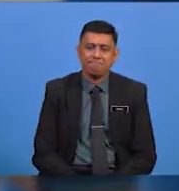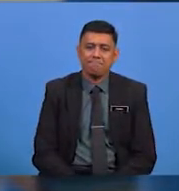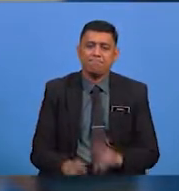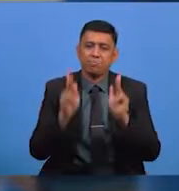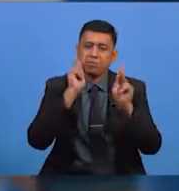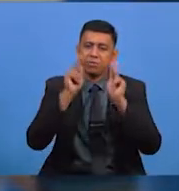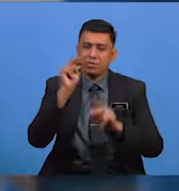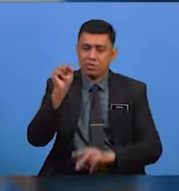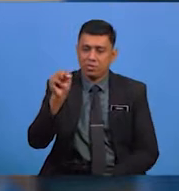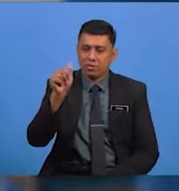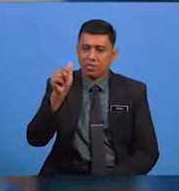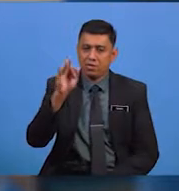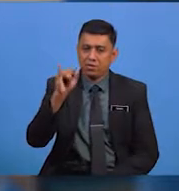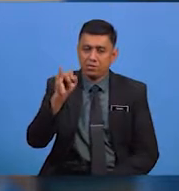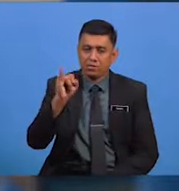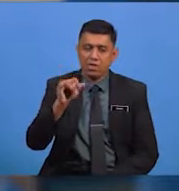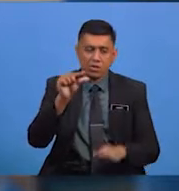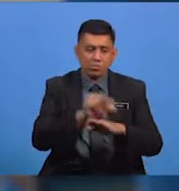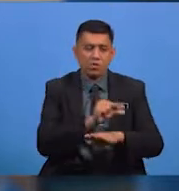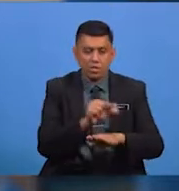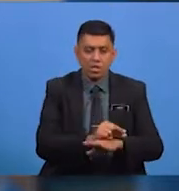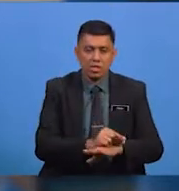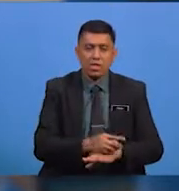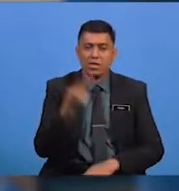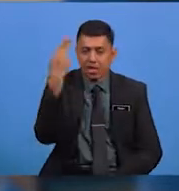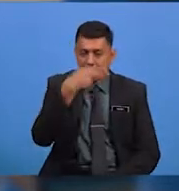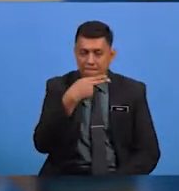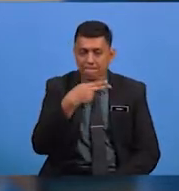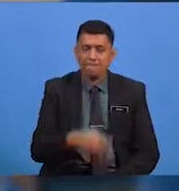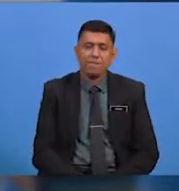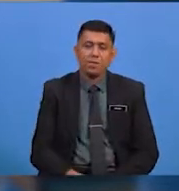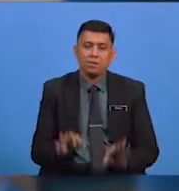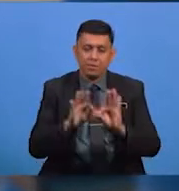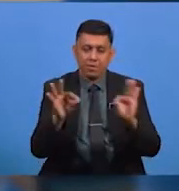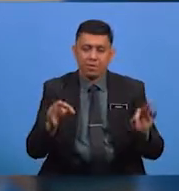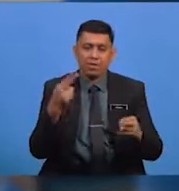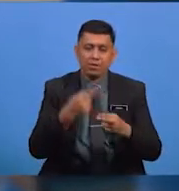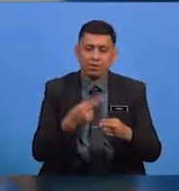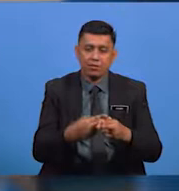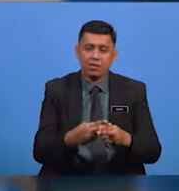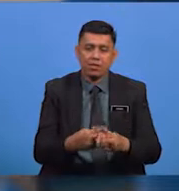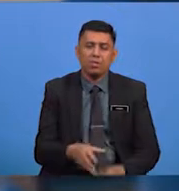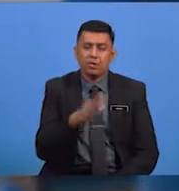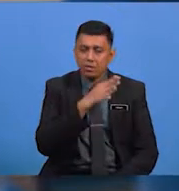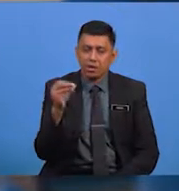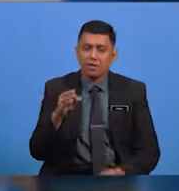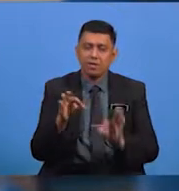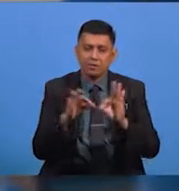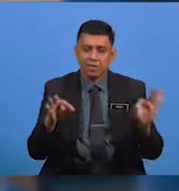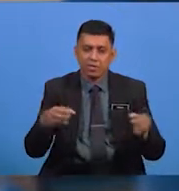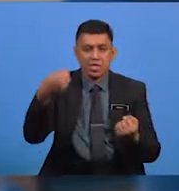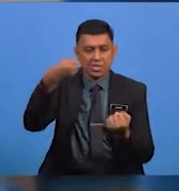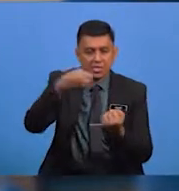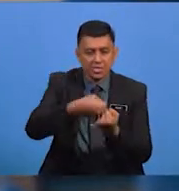Kata nafi bukan digunakan di hadapan frasa nama dan frasa sendi